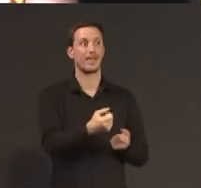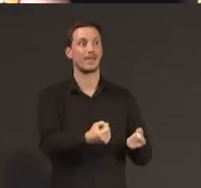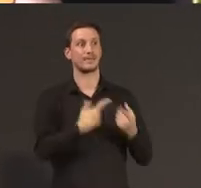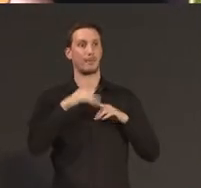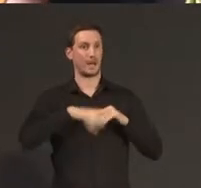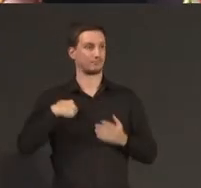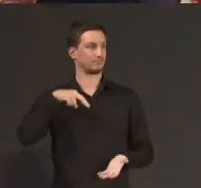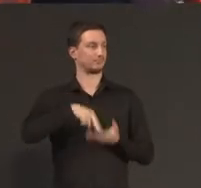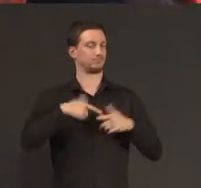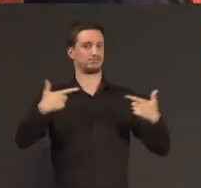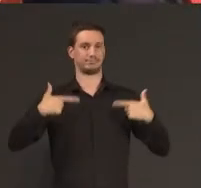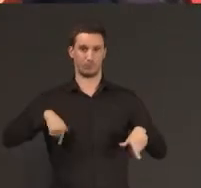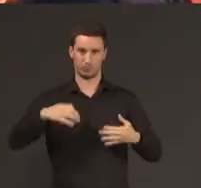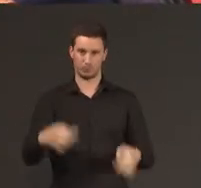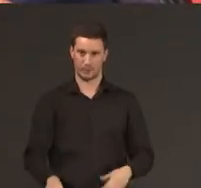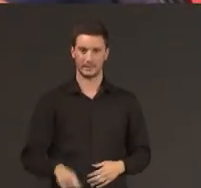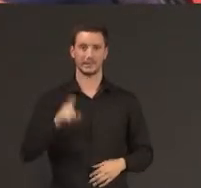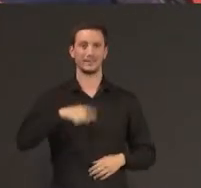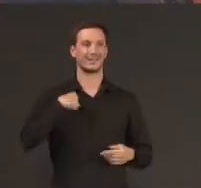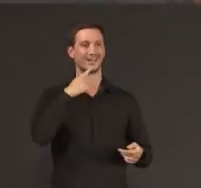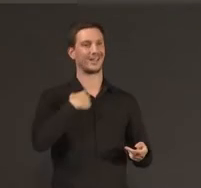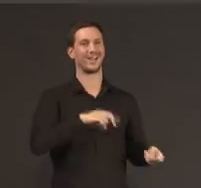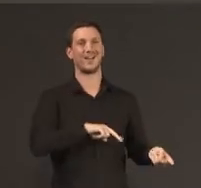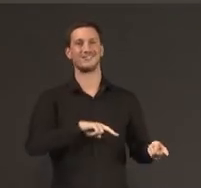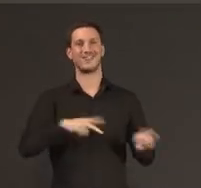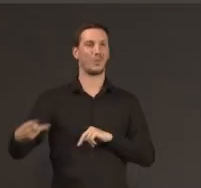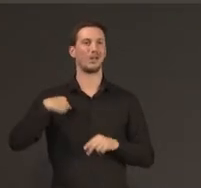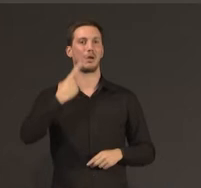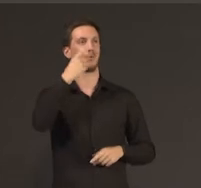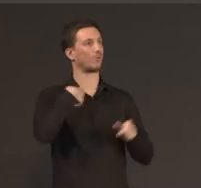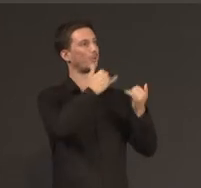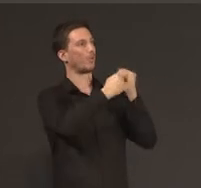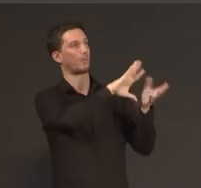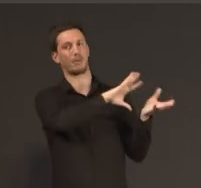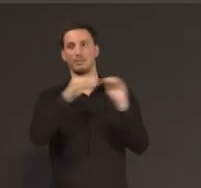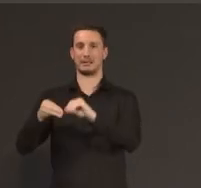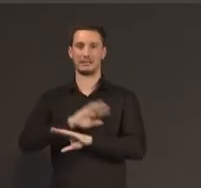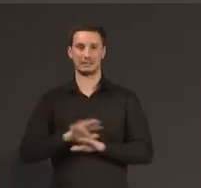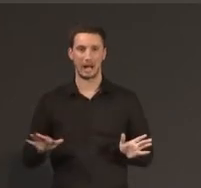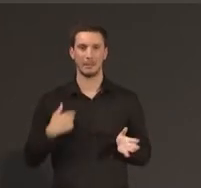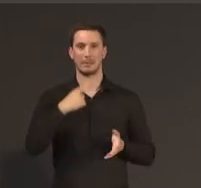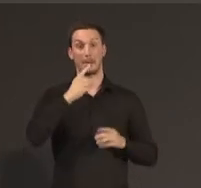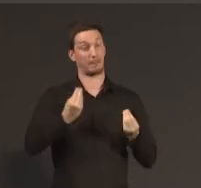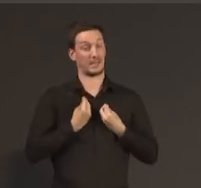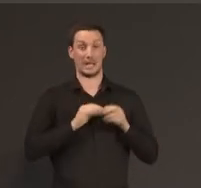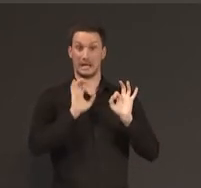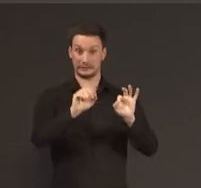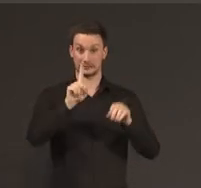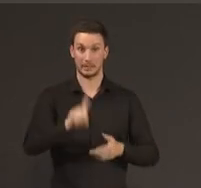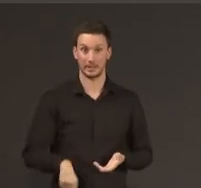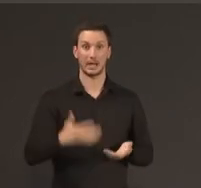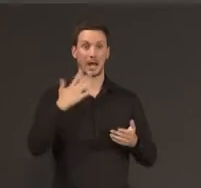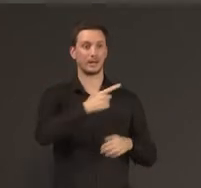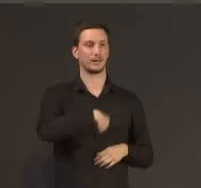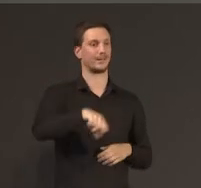ser qui som avui. Diuen que traduir és com resoldre un trencaclosques. I la vida també és així. Ara ja tenim